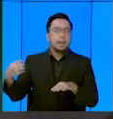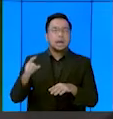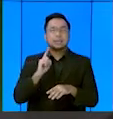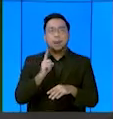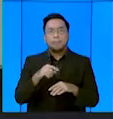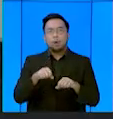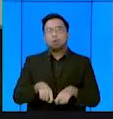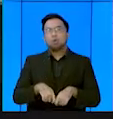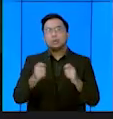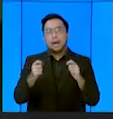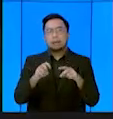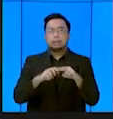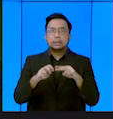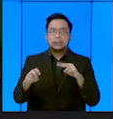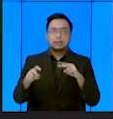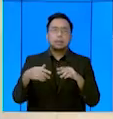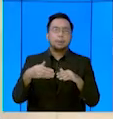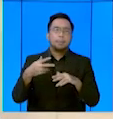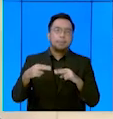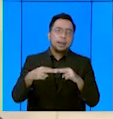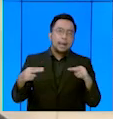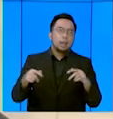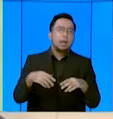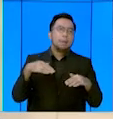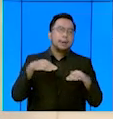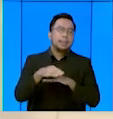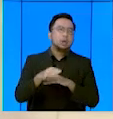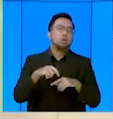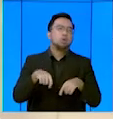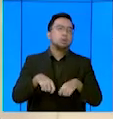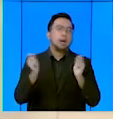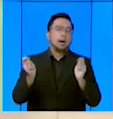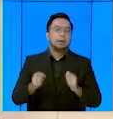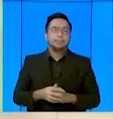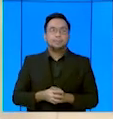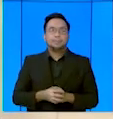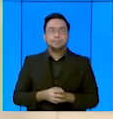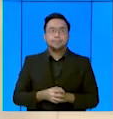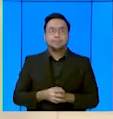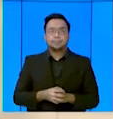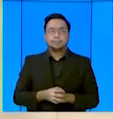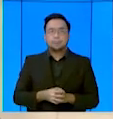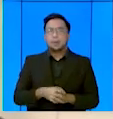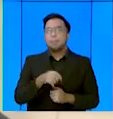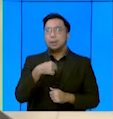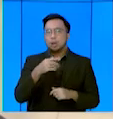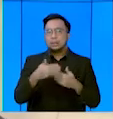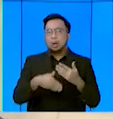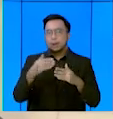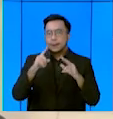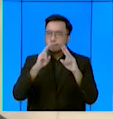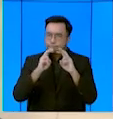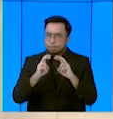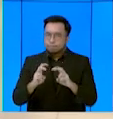mengakibatkan kerusakan pada rangkaian MRT. Untuk investigasi lebih detail memang masih akan digali lagi pada hari ini